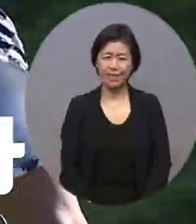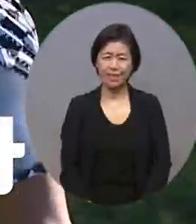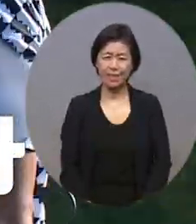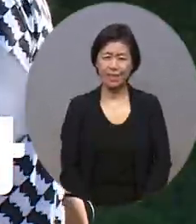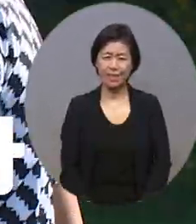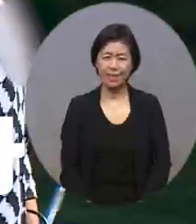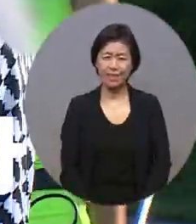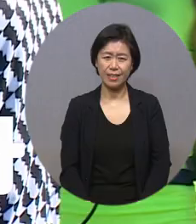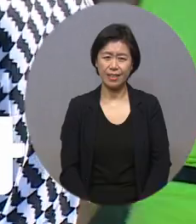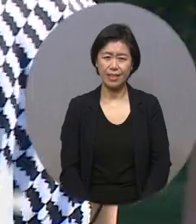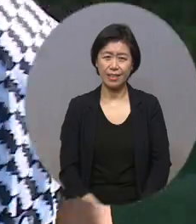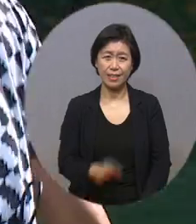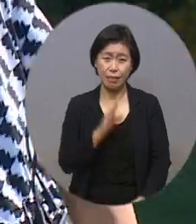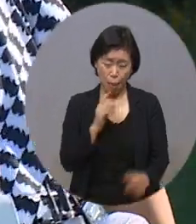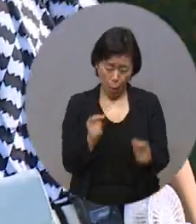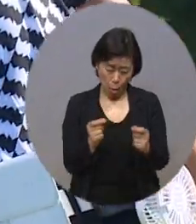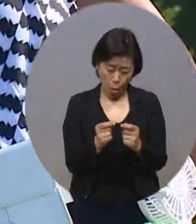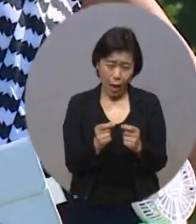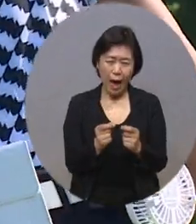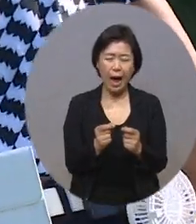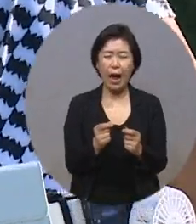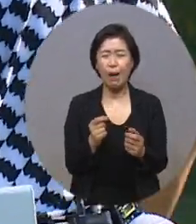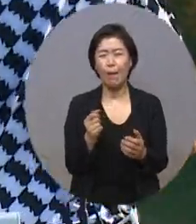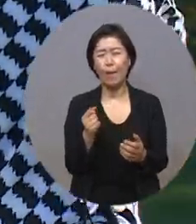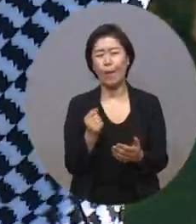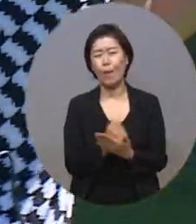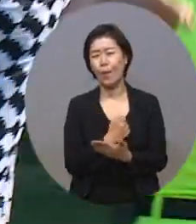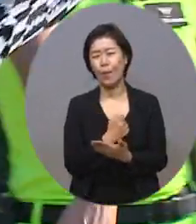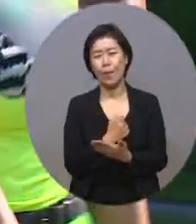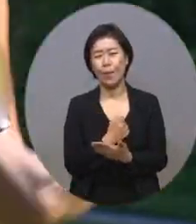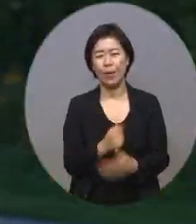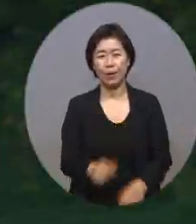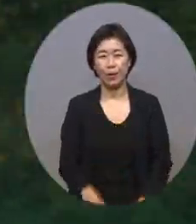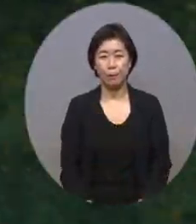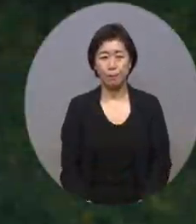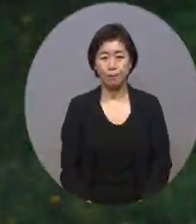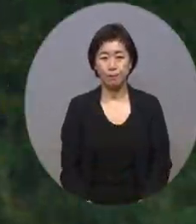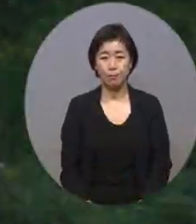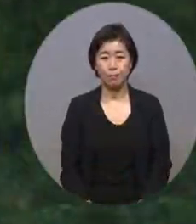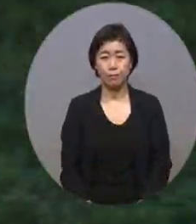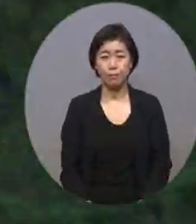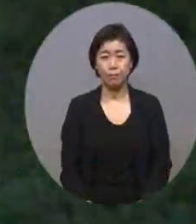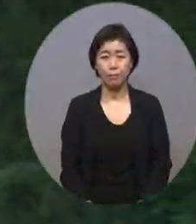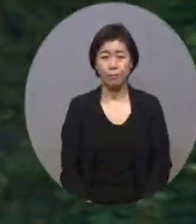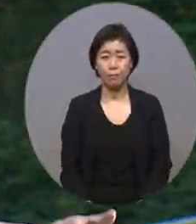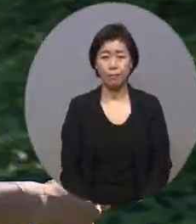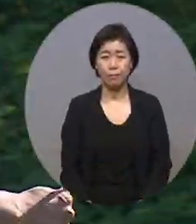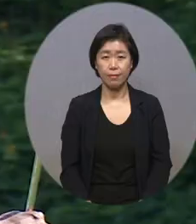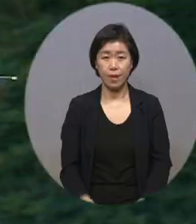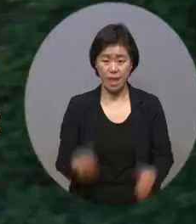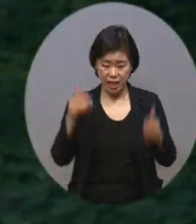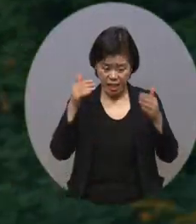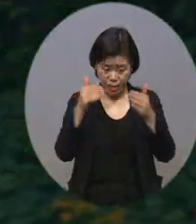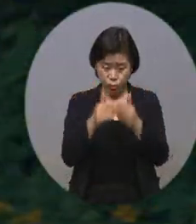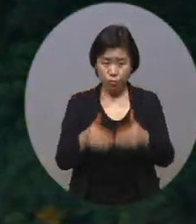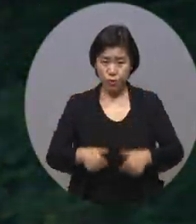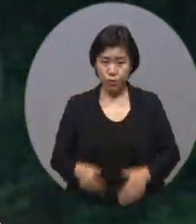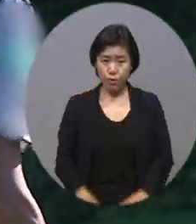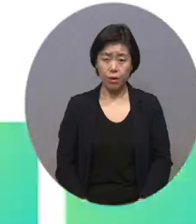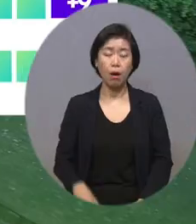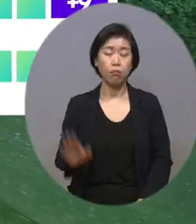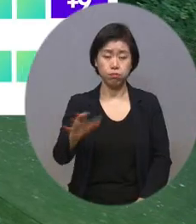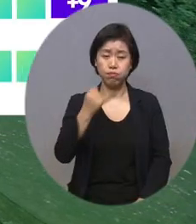아, 오빠. 오빠. 아쉽네요. 근데 물어봤어. 어? 집중이 흐트러져서 그렇잖아. 아니야. 잘